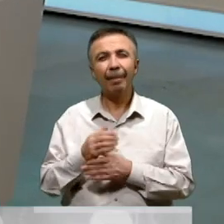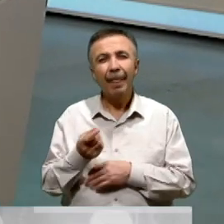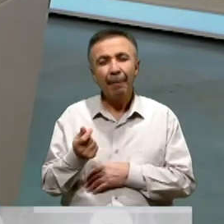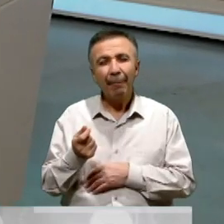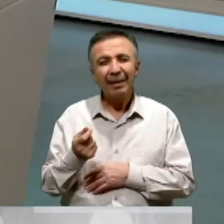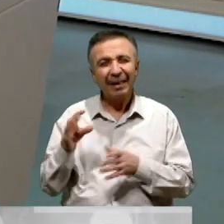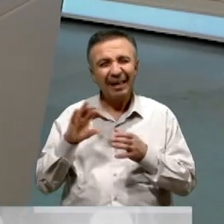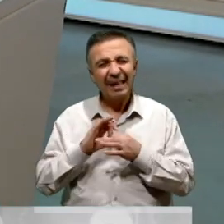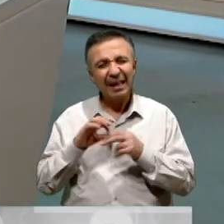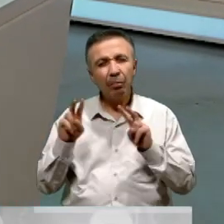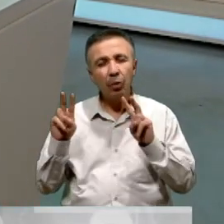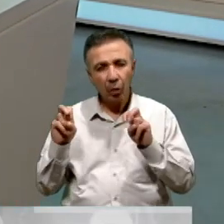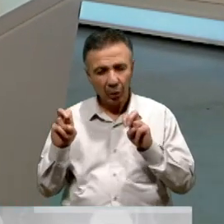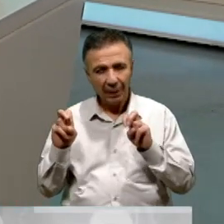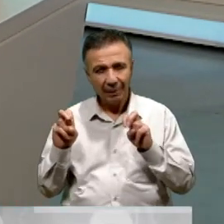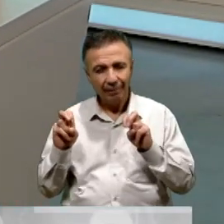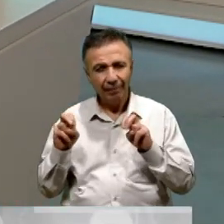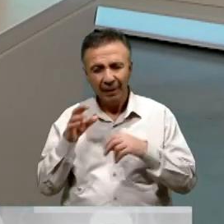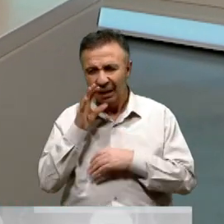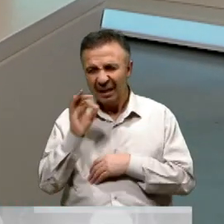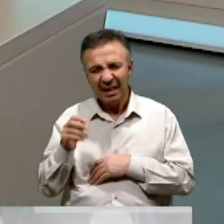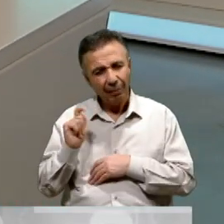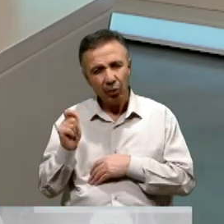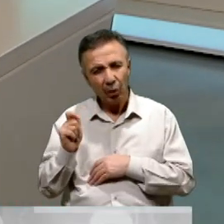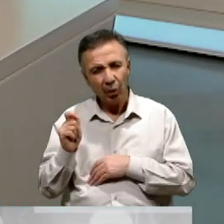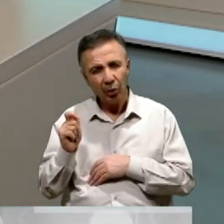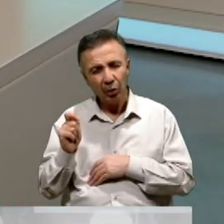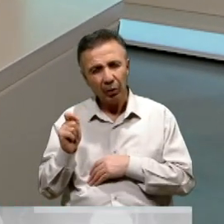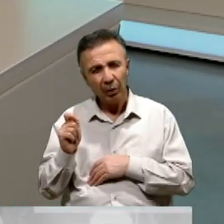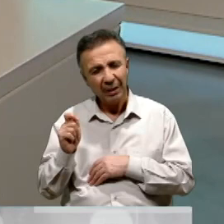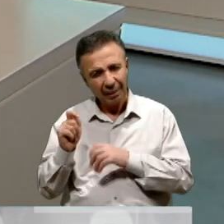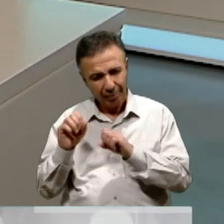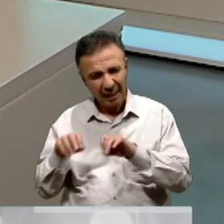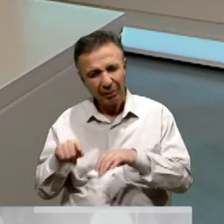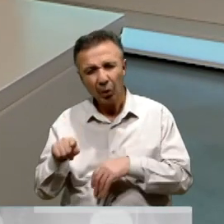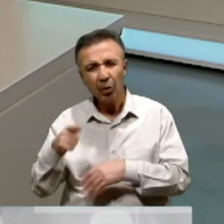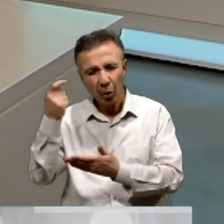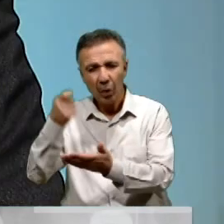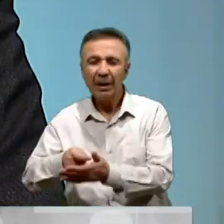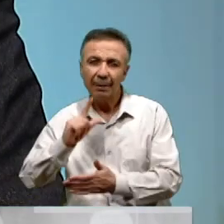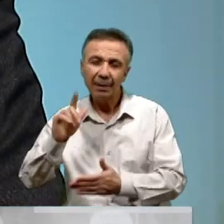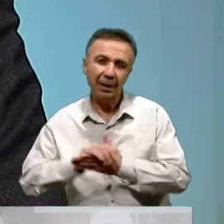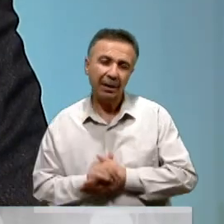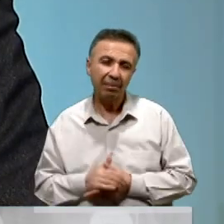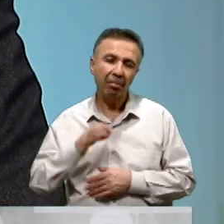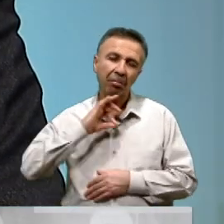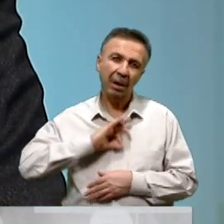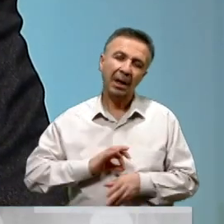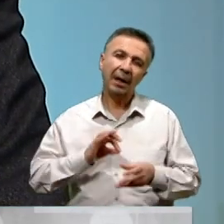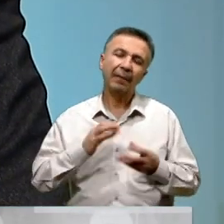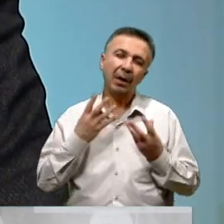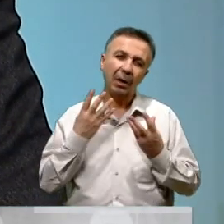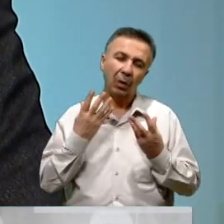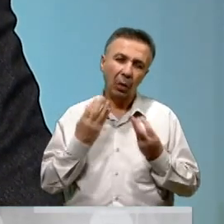maddiyatla alakalı bu hususları kimi zor durumda bıraktıysa ona ödemesi gerekir. Manevi